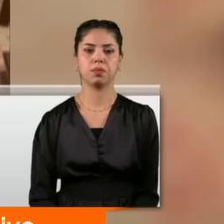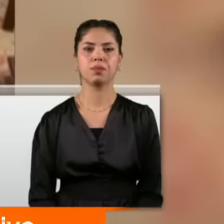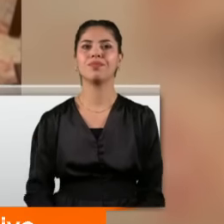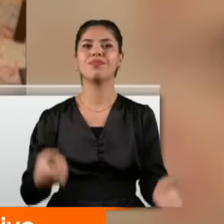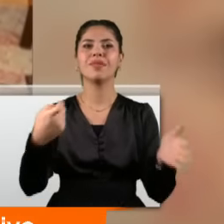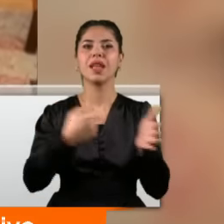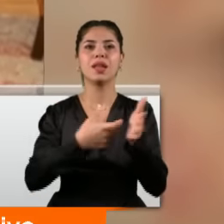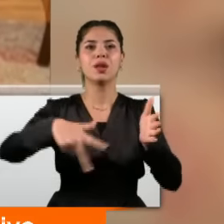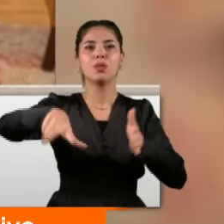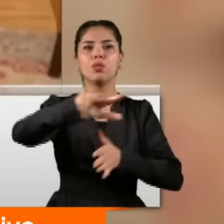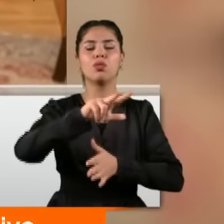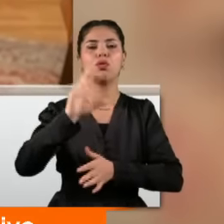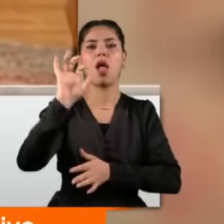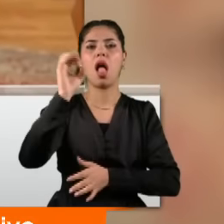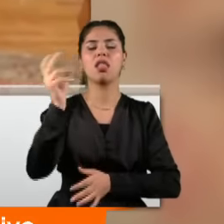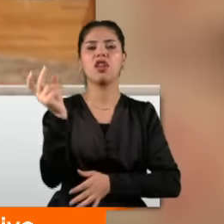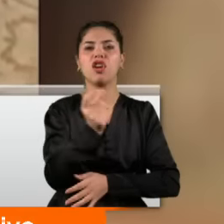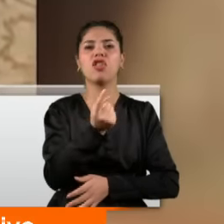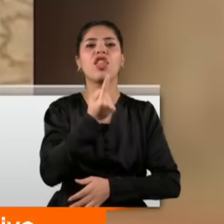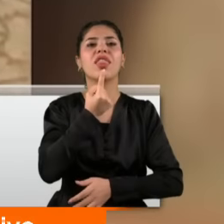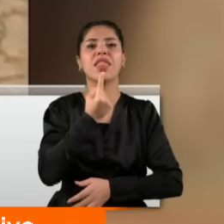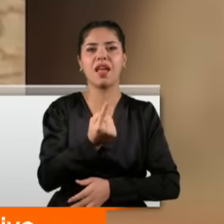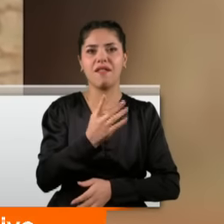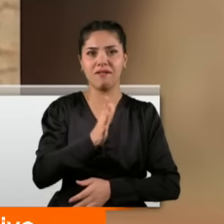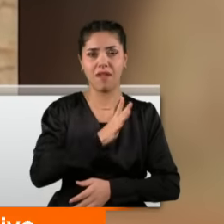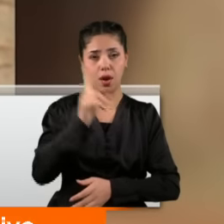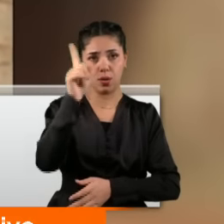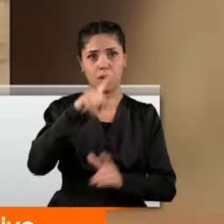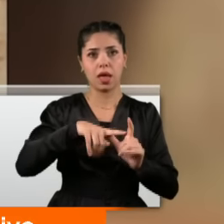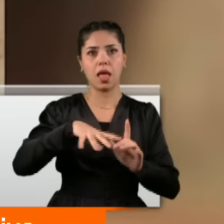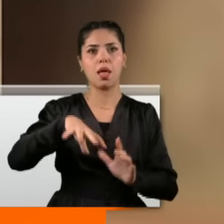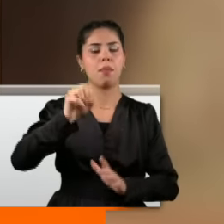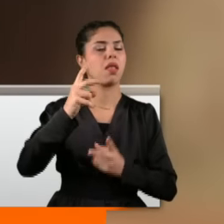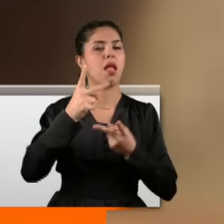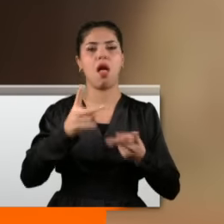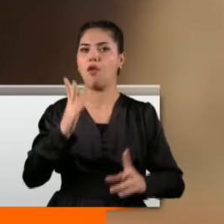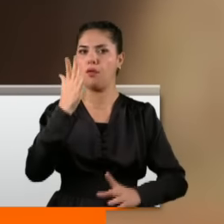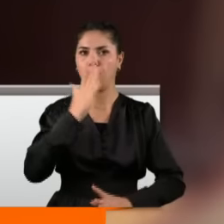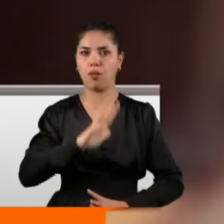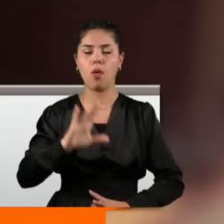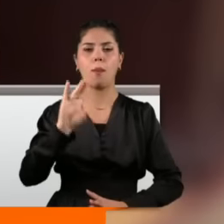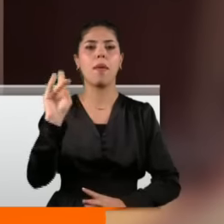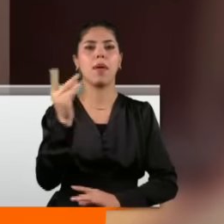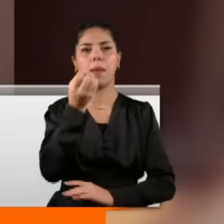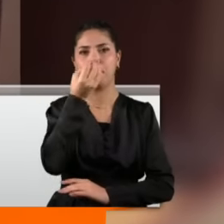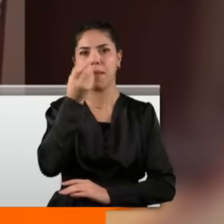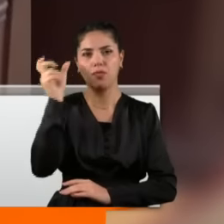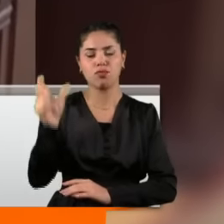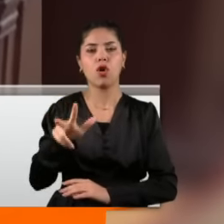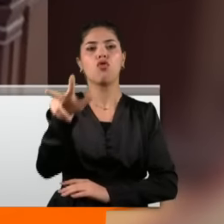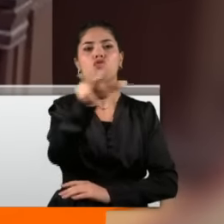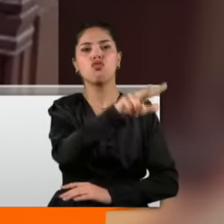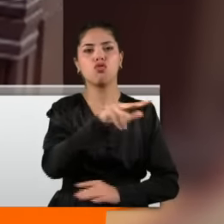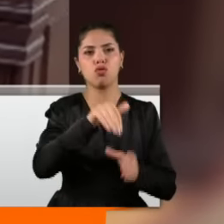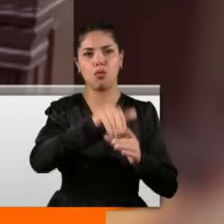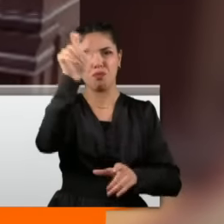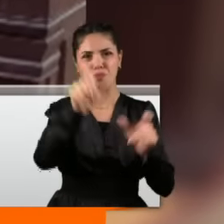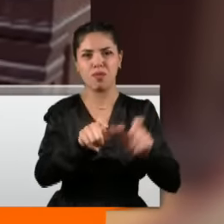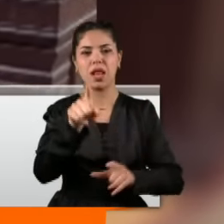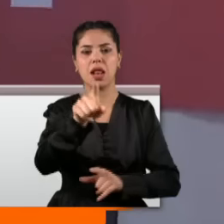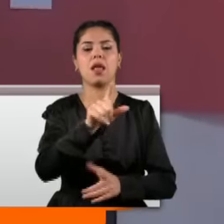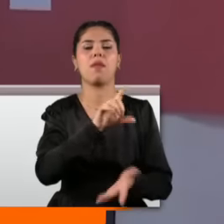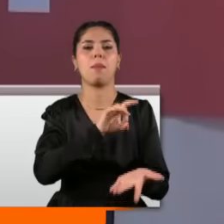Adları altın kaçakçılığı iddialarına karışınca genel merkez affetmedi. MHP lideri Devlet Bahçeli 3 milletvekilinin de adının